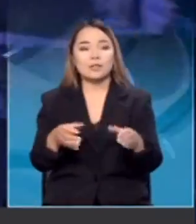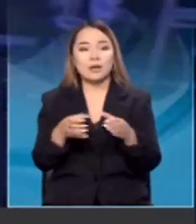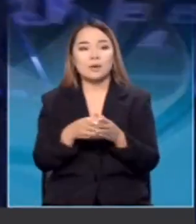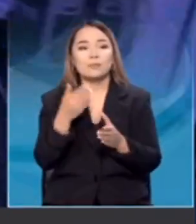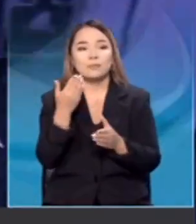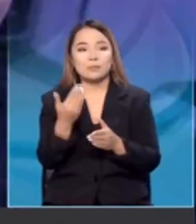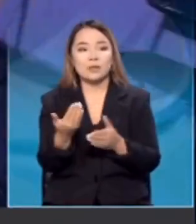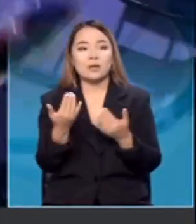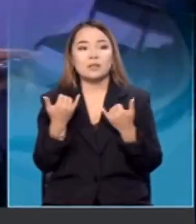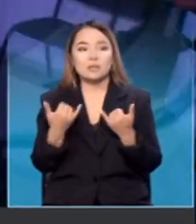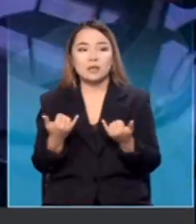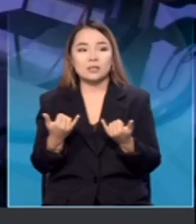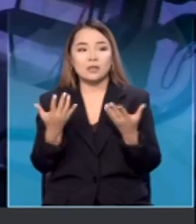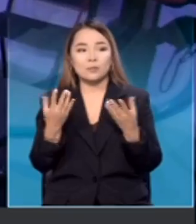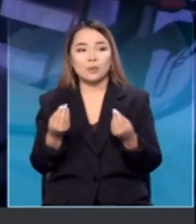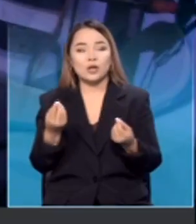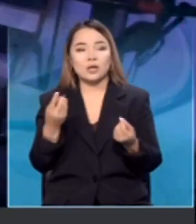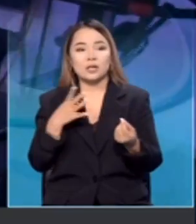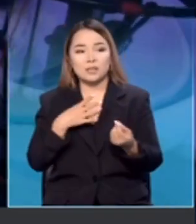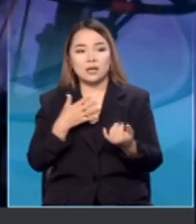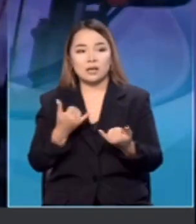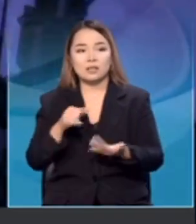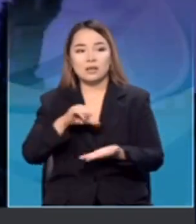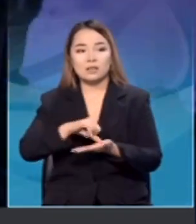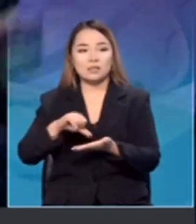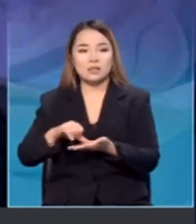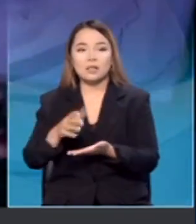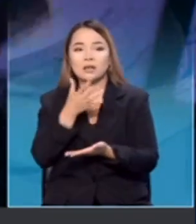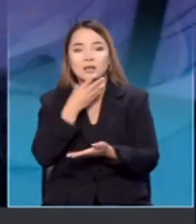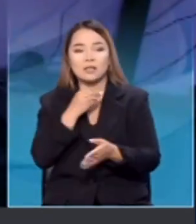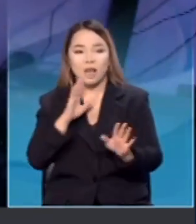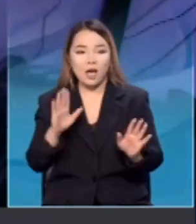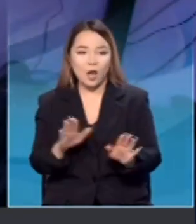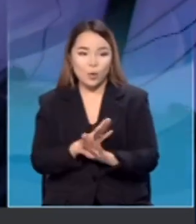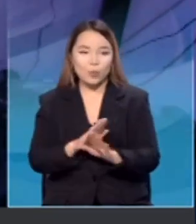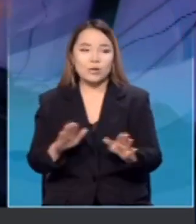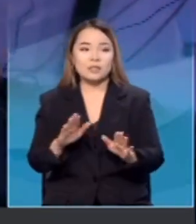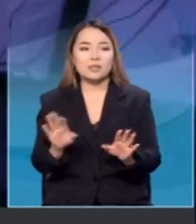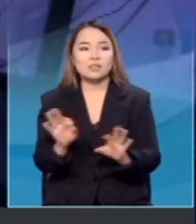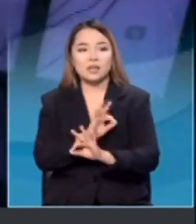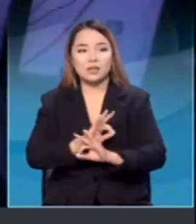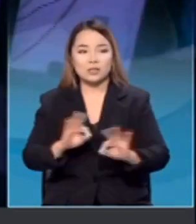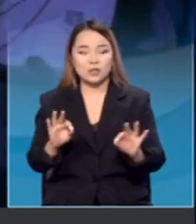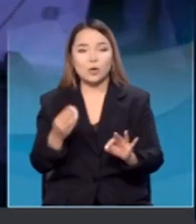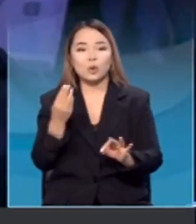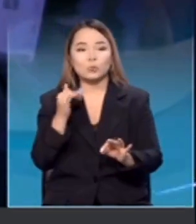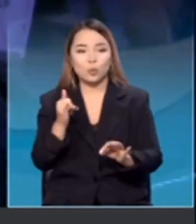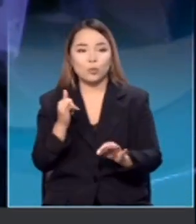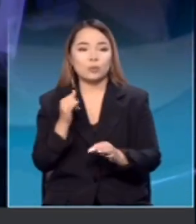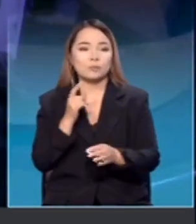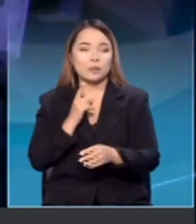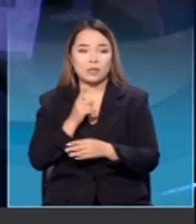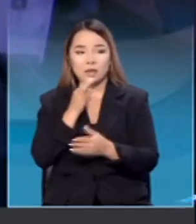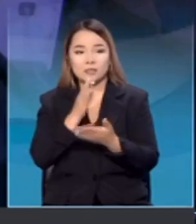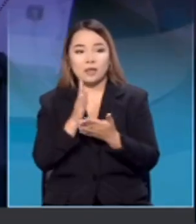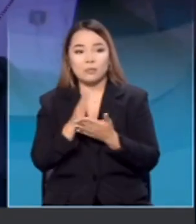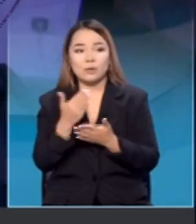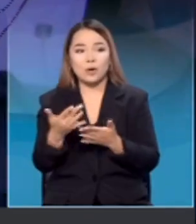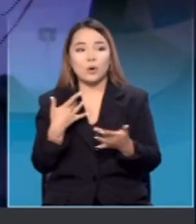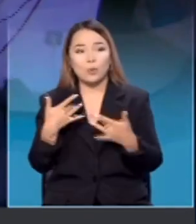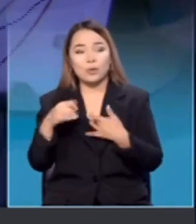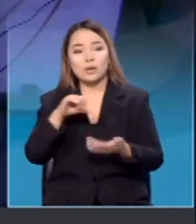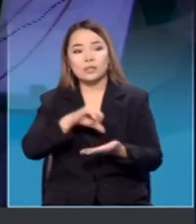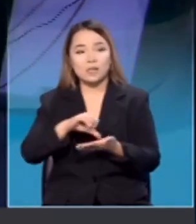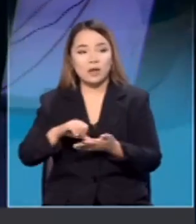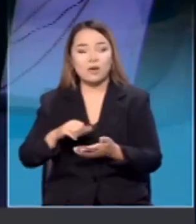сіздерді бүгінгі шығарылымда әсем әуен, жалпы керемет шоу күтіп тұр, сондықтан өнерпаздарды қолдап